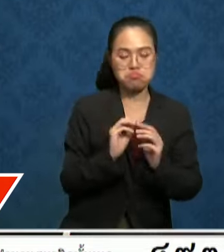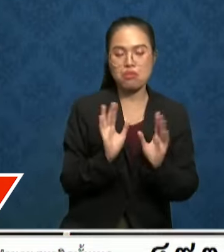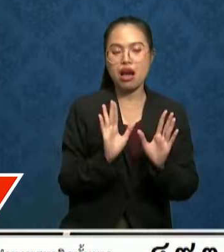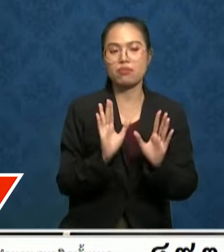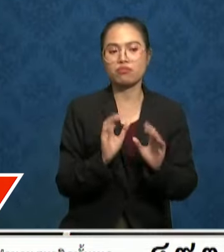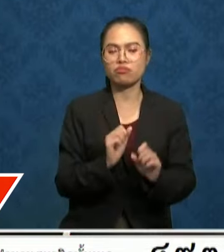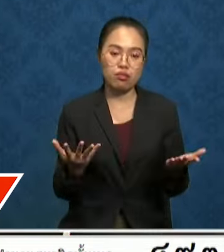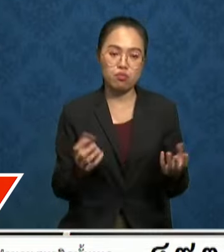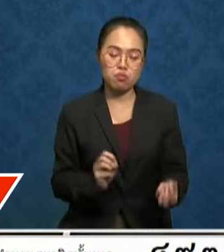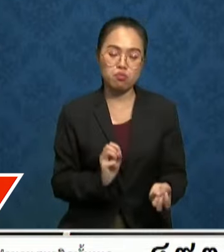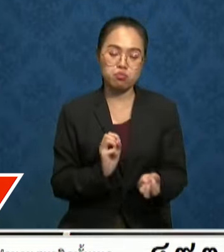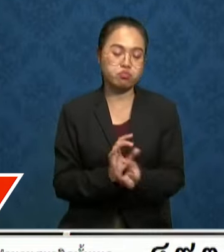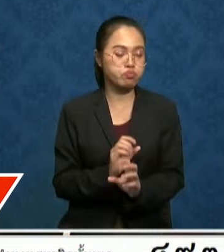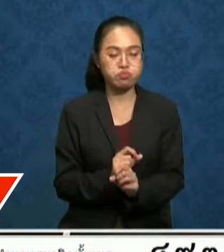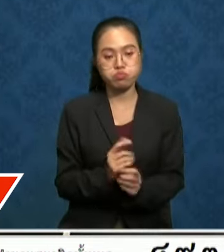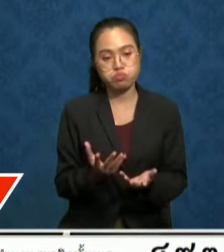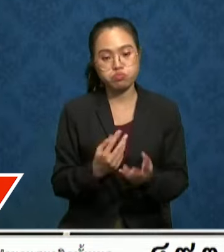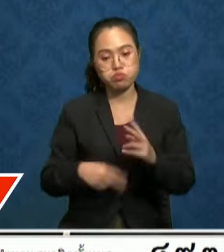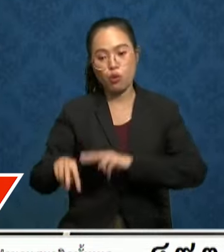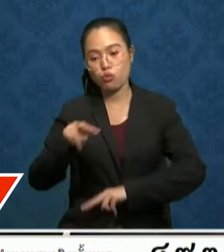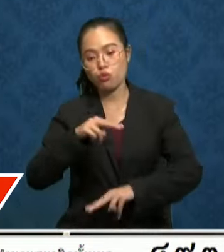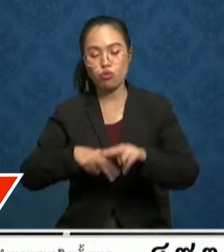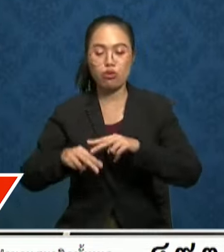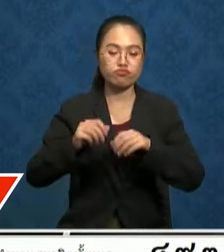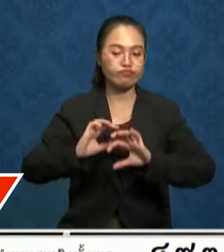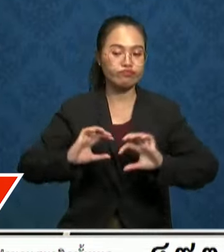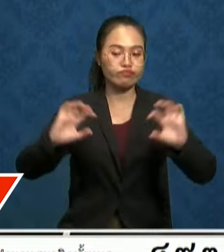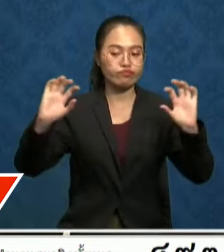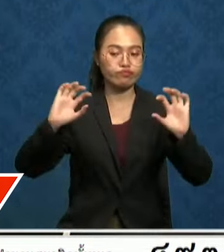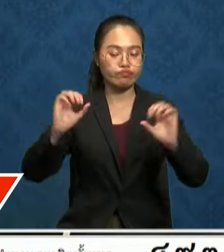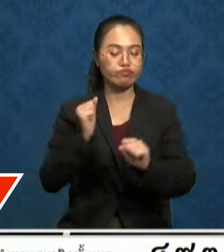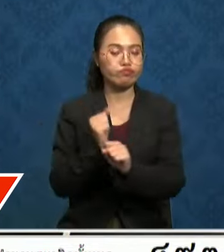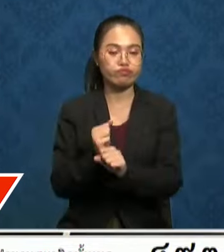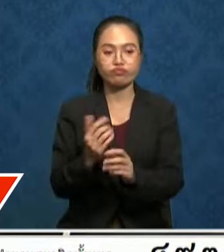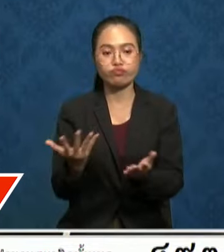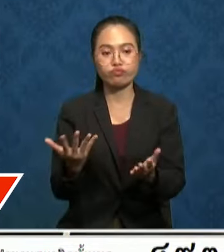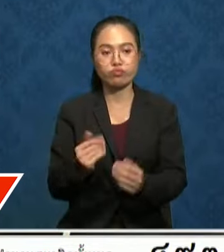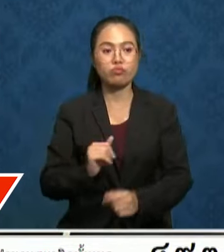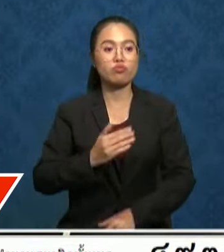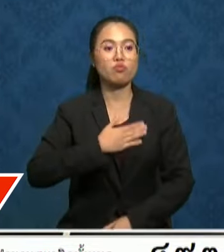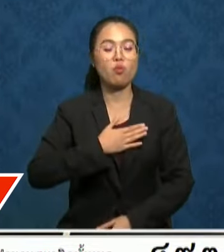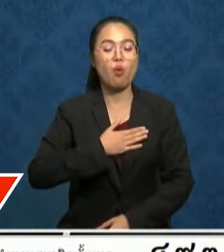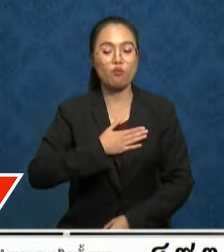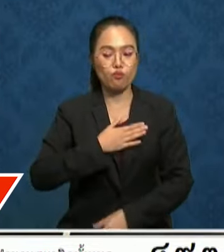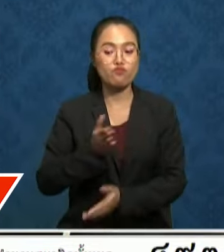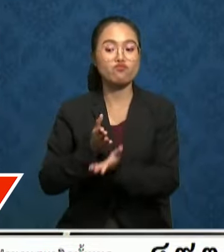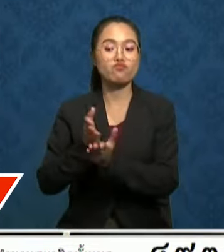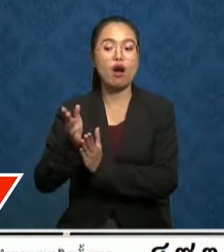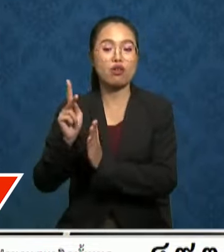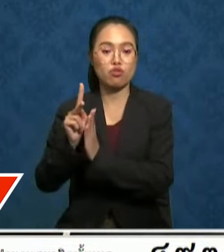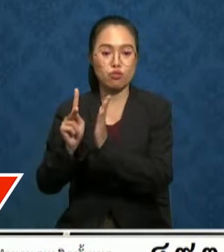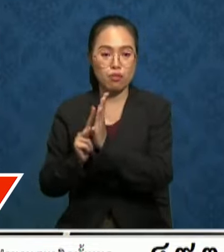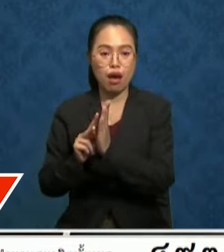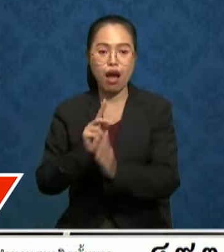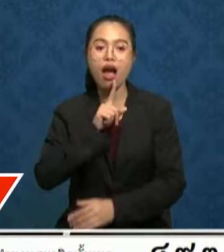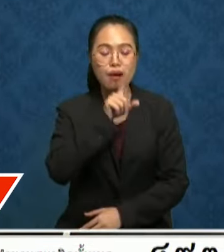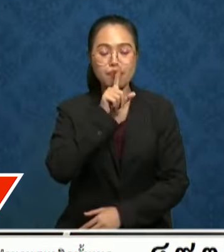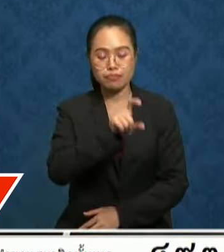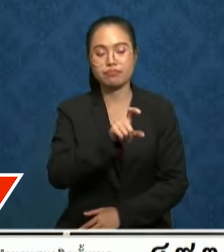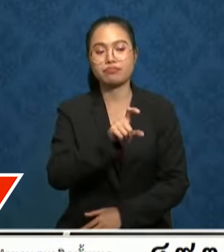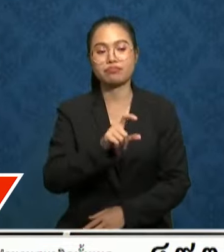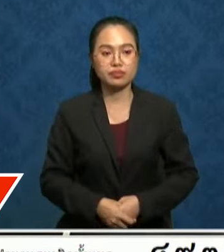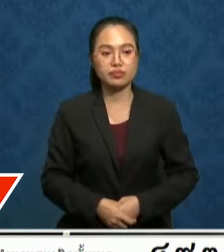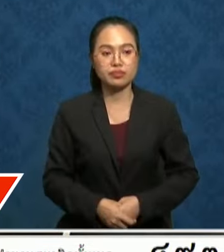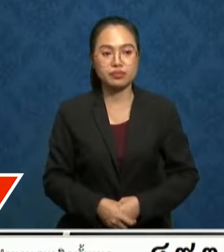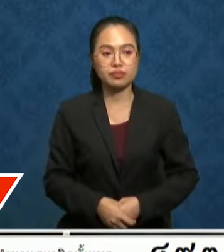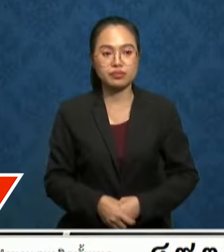เราจะอยู่กันยังไงครับเราจะปกครองข้าราชการกันยังไงครับอันนี้ผมเป็นฝ่ายนิติบัญญัตินะครับผมถามแทนท่านรัฐมนตรีนะครับท่าน